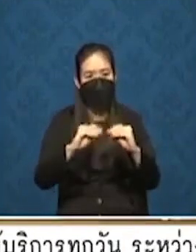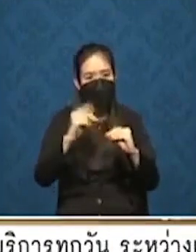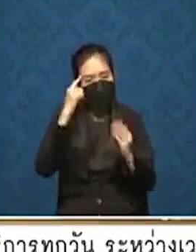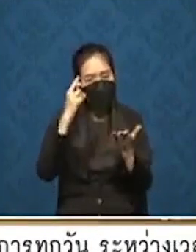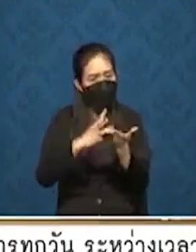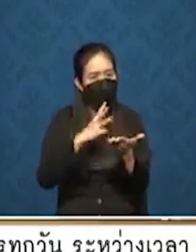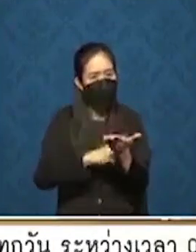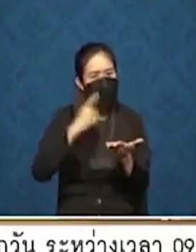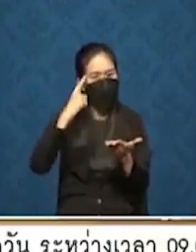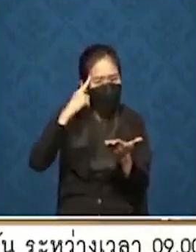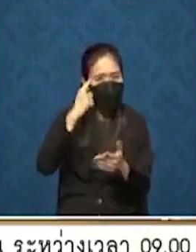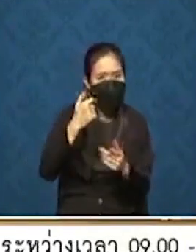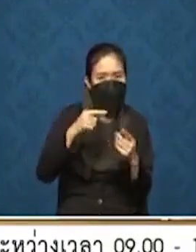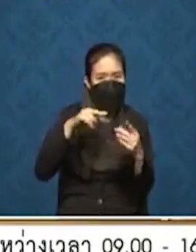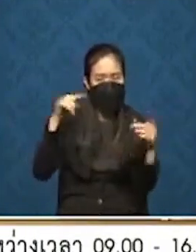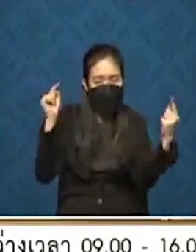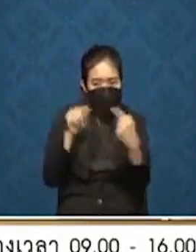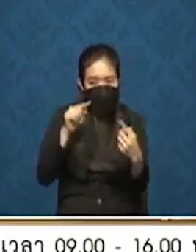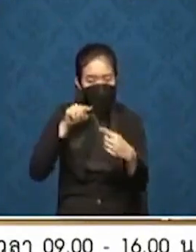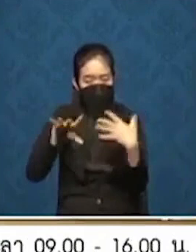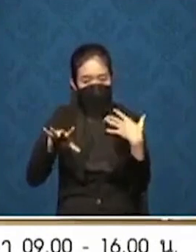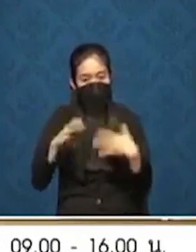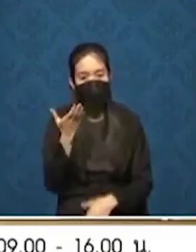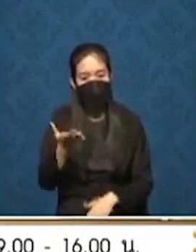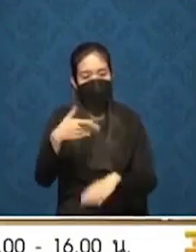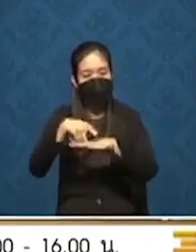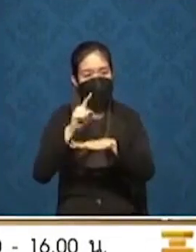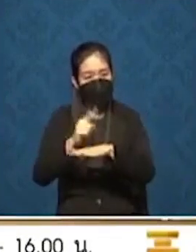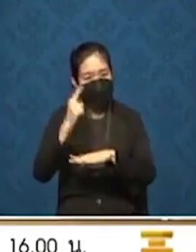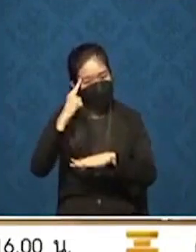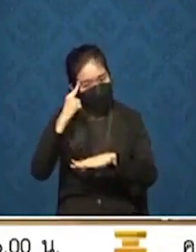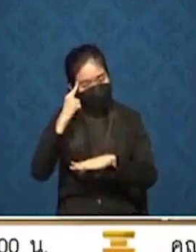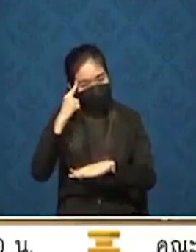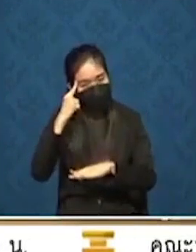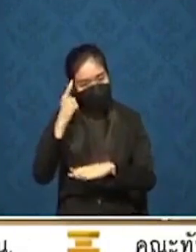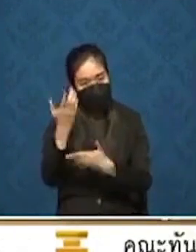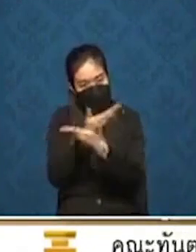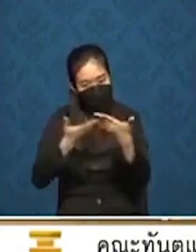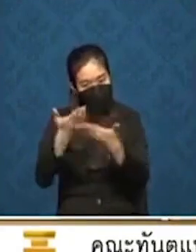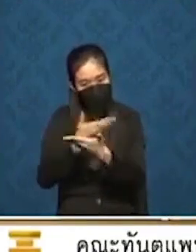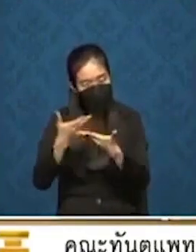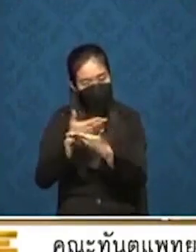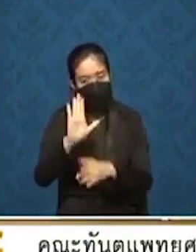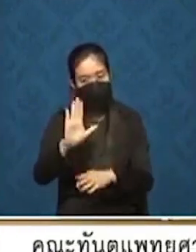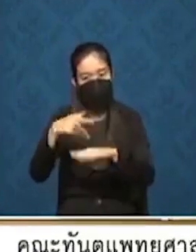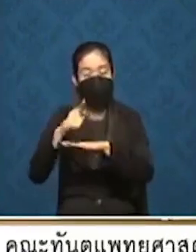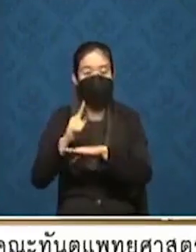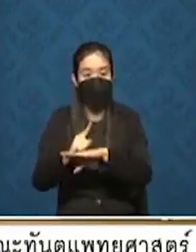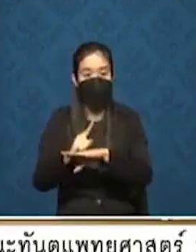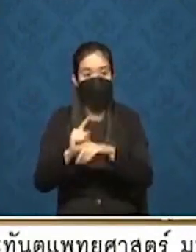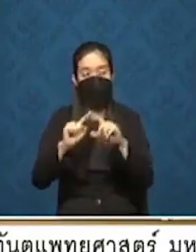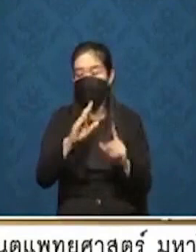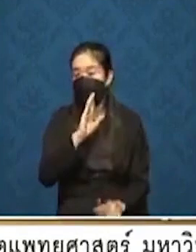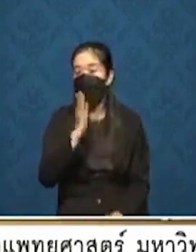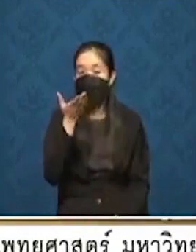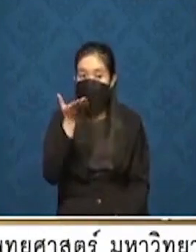มัเหมาะสมสมควรหรอไม่ ขอใหท่านประธานได้กุรนาบใช้ดลพินิพิจานานะครับถ้าเป็การขอน